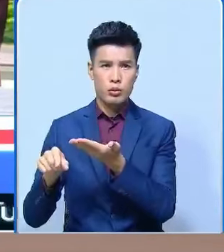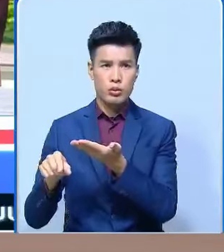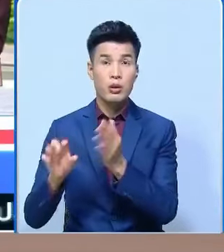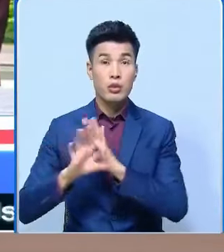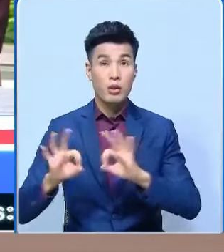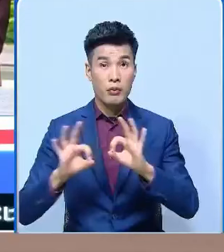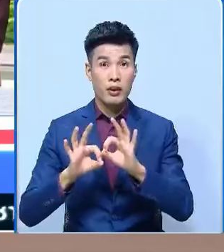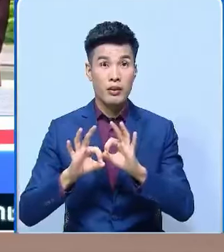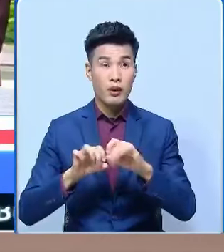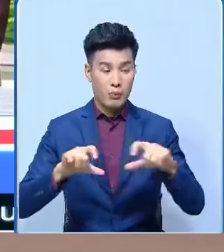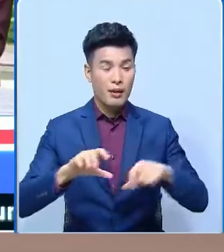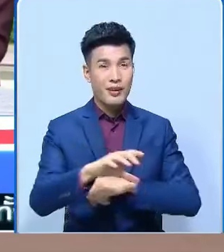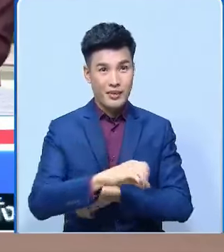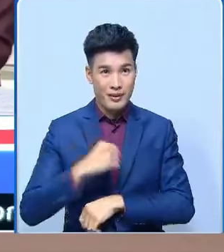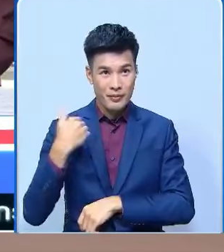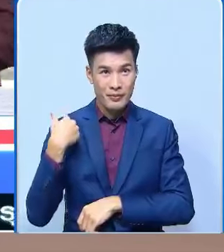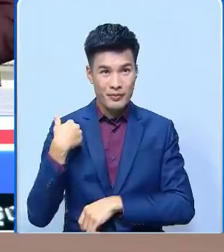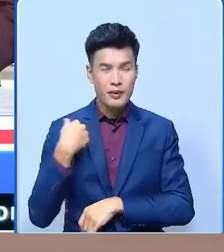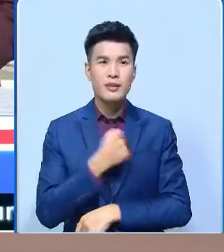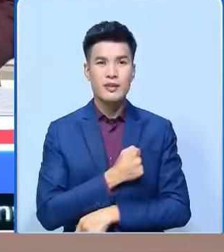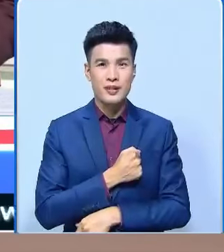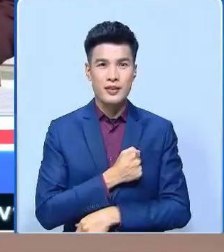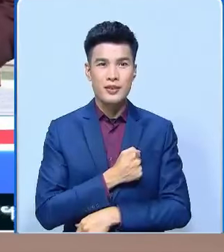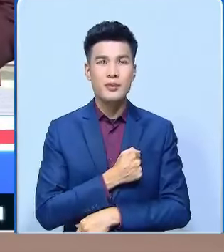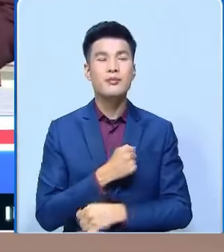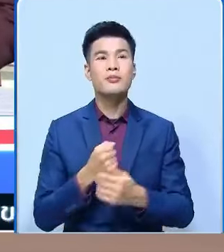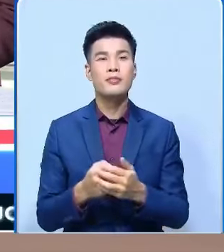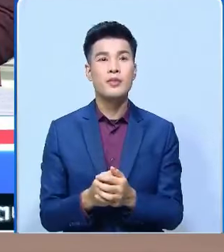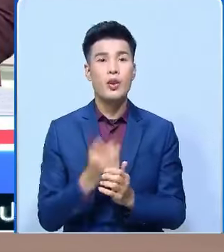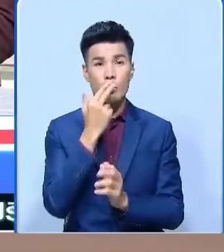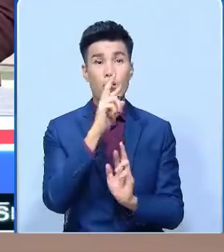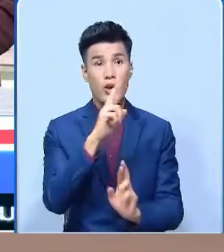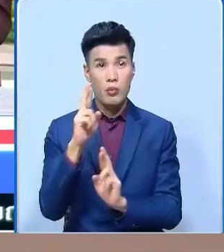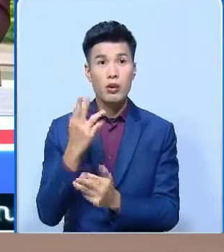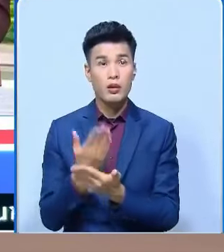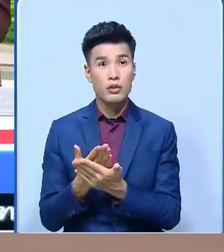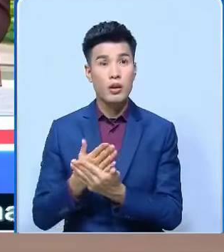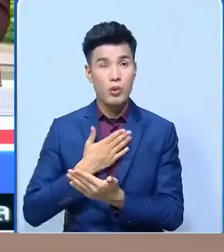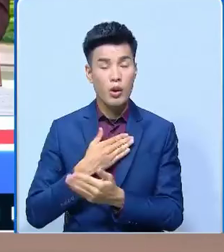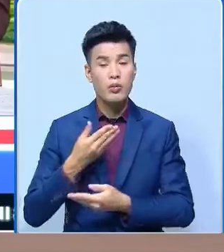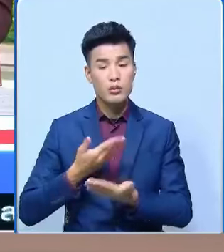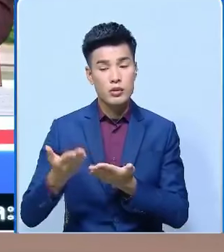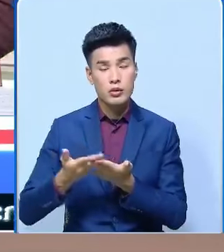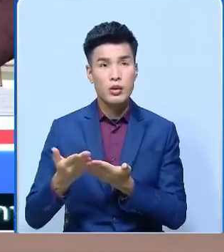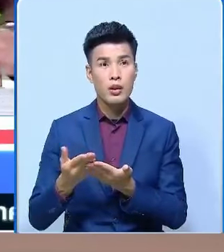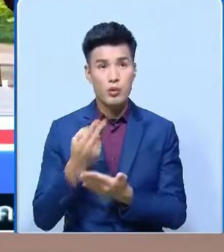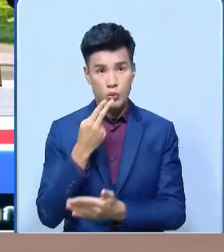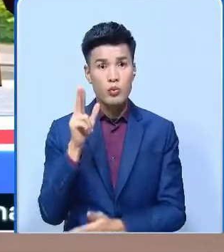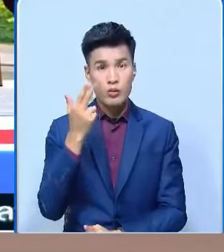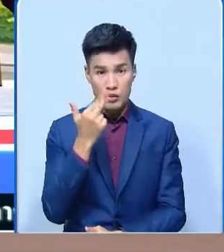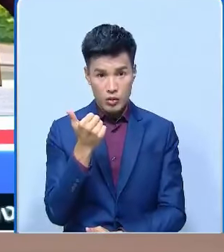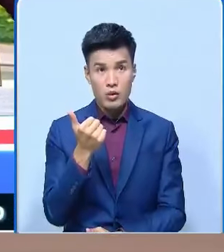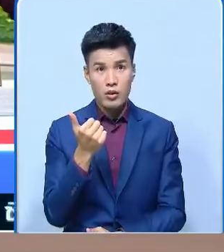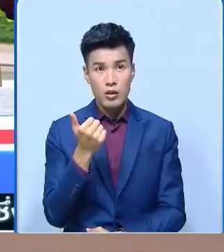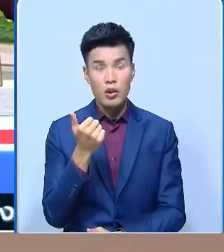ญโดนแฮกบัตรเครดิตด้วยเมื่อเช้านี้เอง โอ้โหนี่เจ็บปวดมากเลยคุณผู้ชมต้องระวังกันนะคะเงินในกระเป๋าก็ใช้จ่ายคุ้มค่าที่สุดแล้วกันที ่ สำคัญ